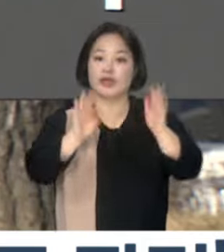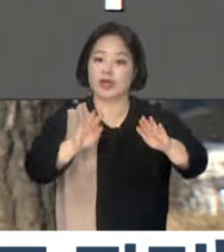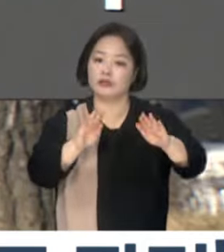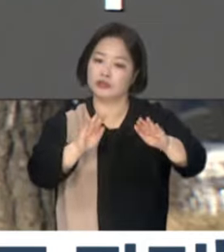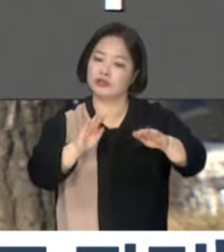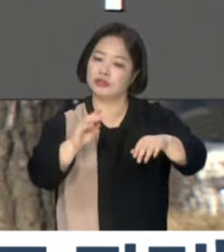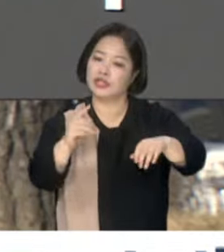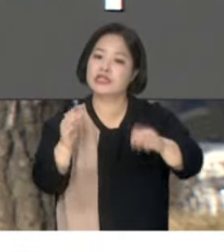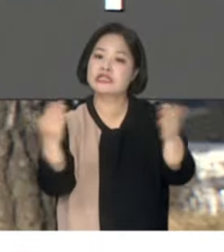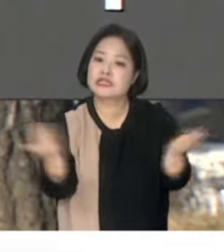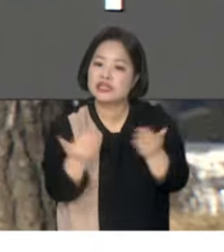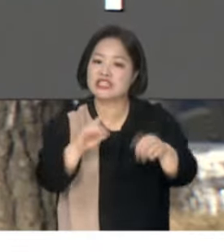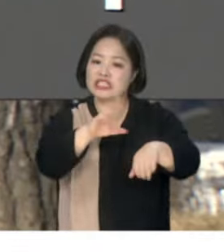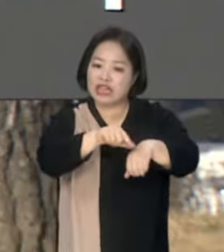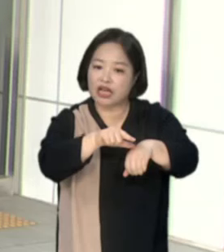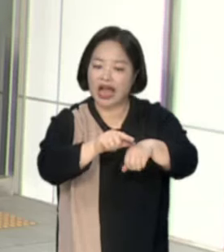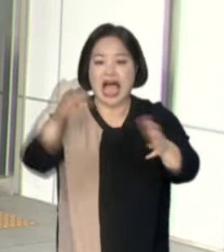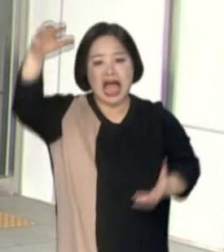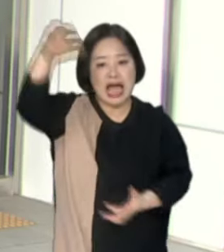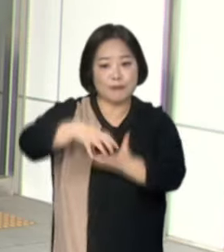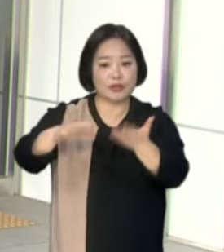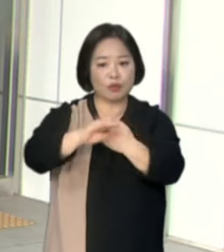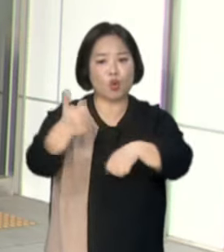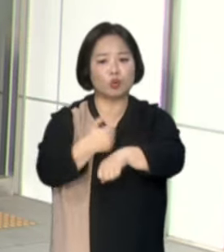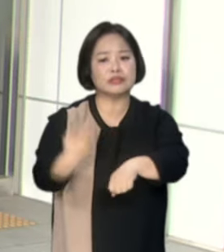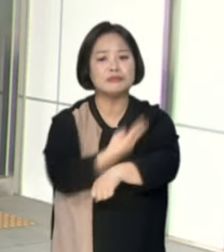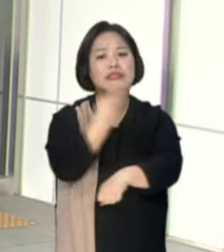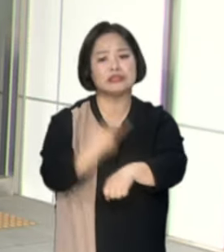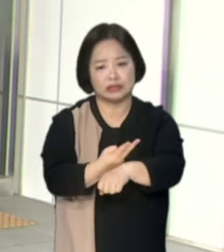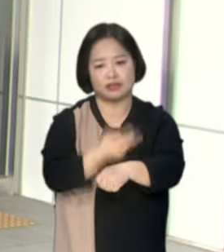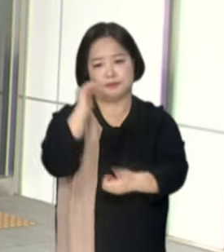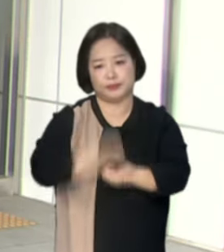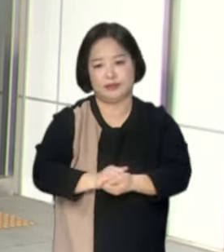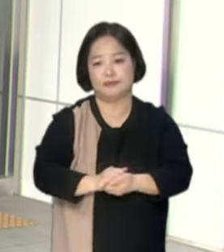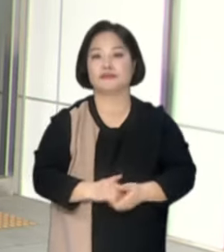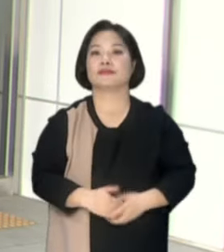연장할 수 있어서 총 52시간 근무가 가능하게 돼 있습니다